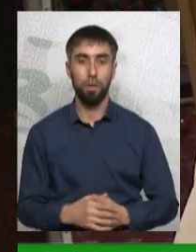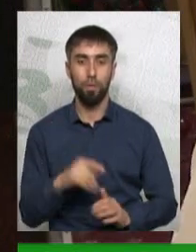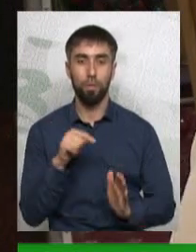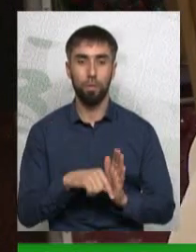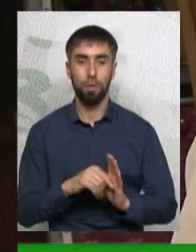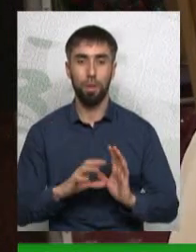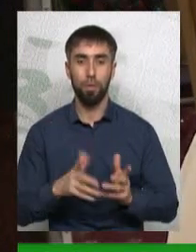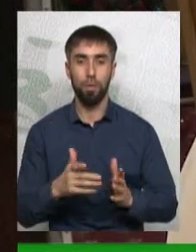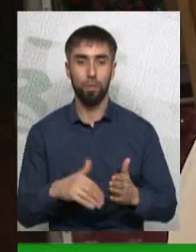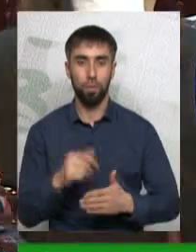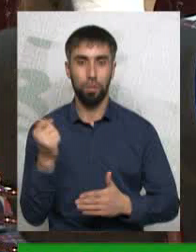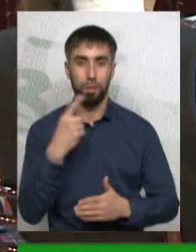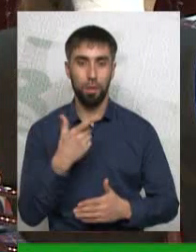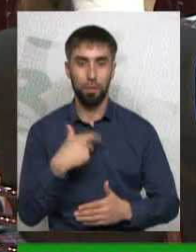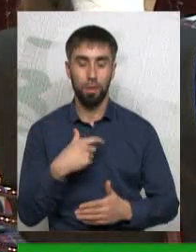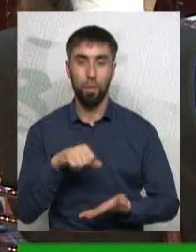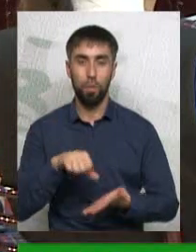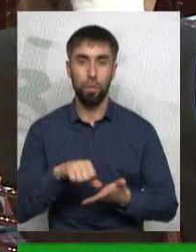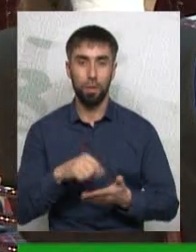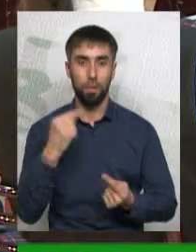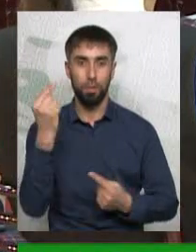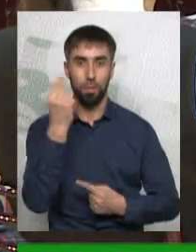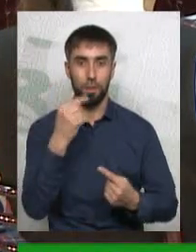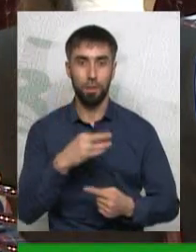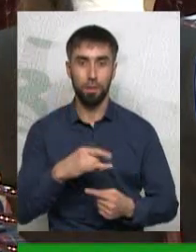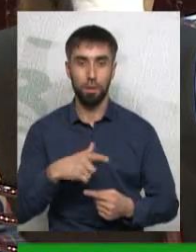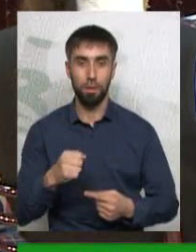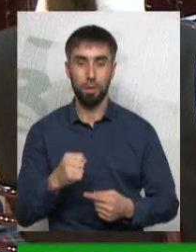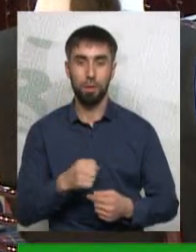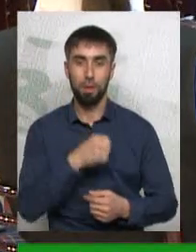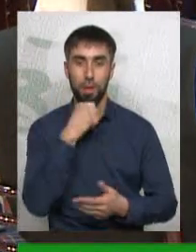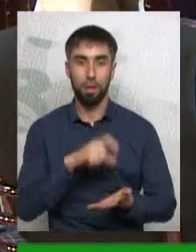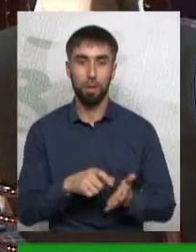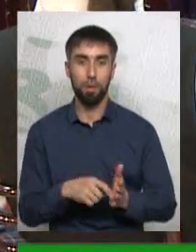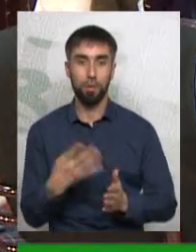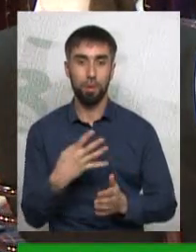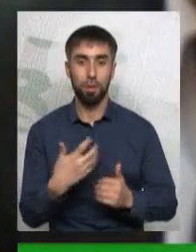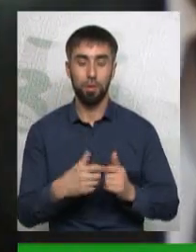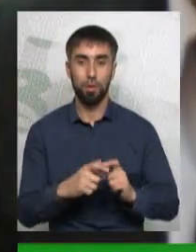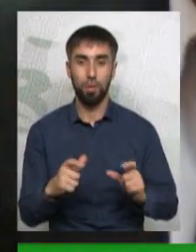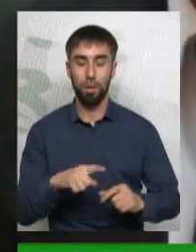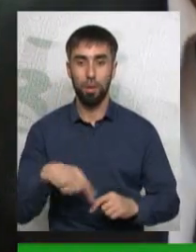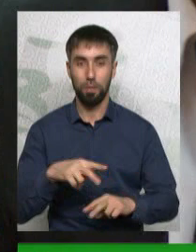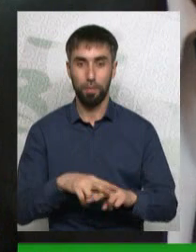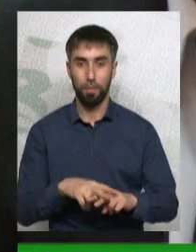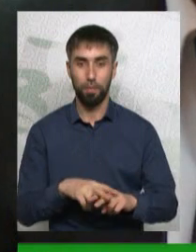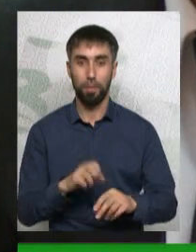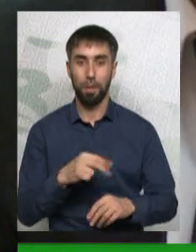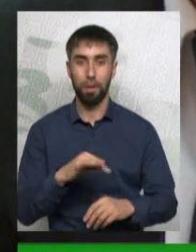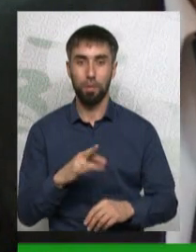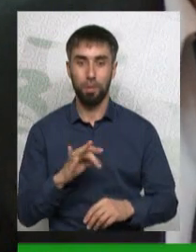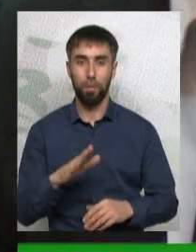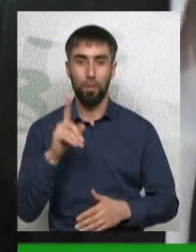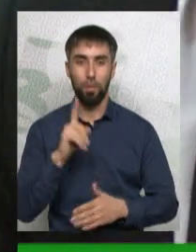внутренний мир, лучше познали свой. Участники психологического тренинга – старшеклассники 4-й средней школы Карабулака. Али